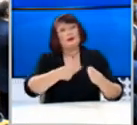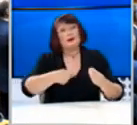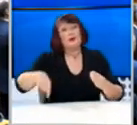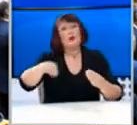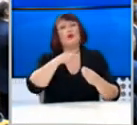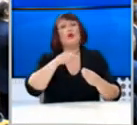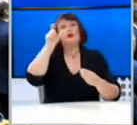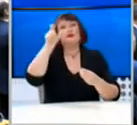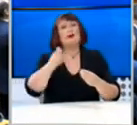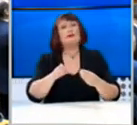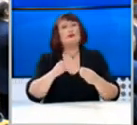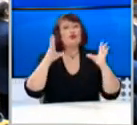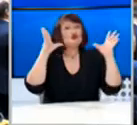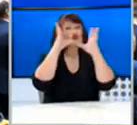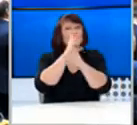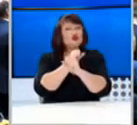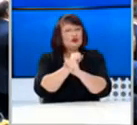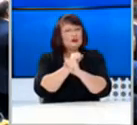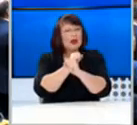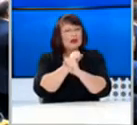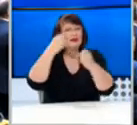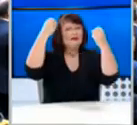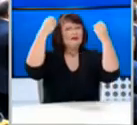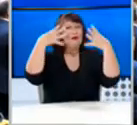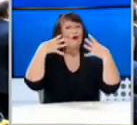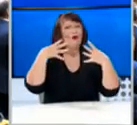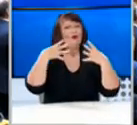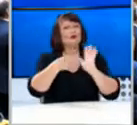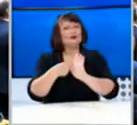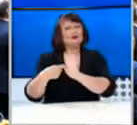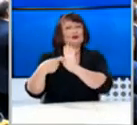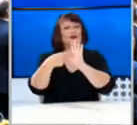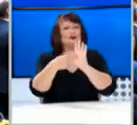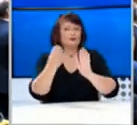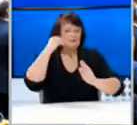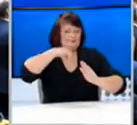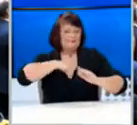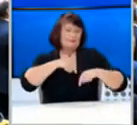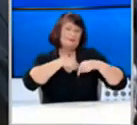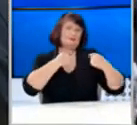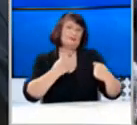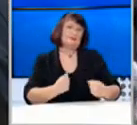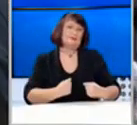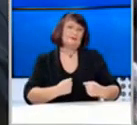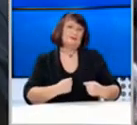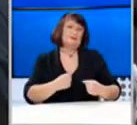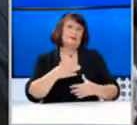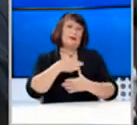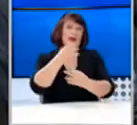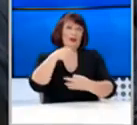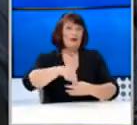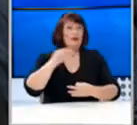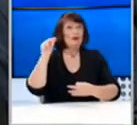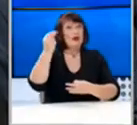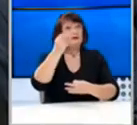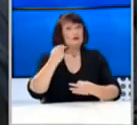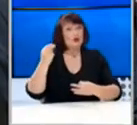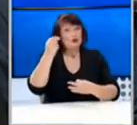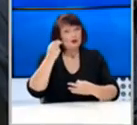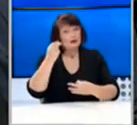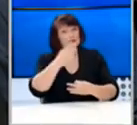υπόν εξ σκότους φως λάμψε, λάμψωνε τες καρδίες των περιεστώτων αντιπροσώπων του